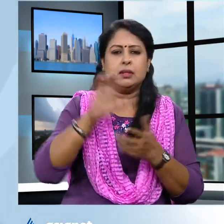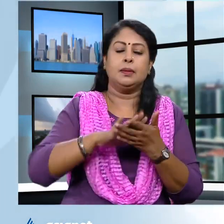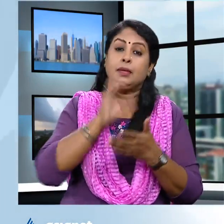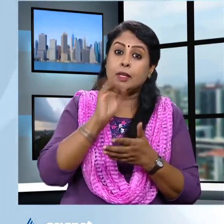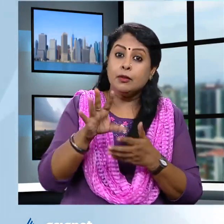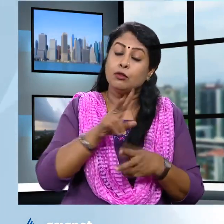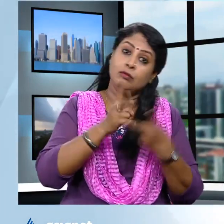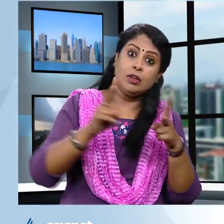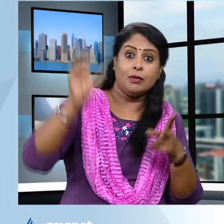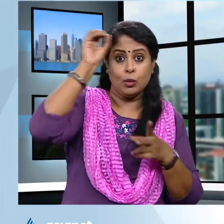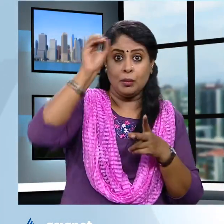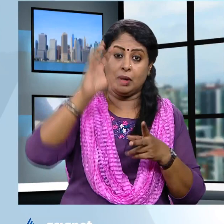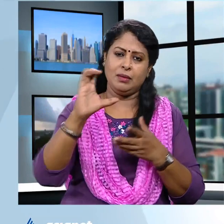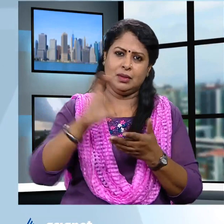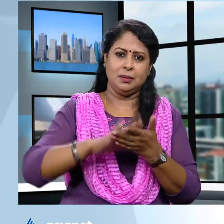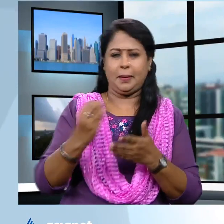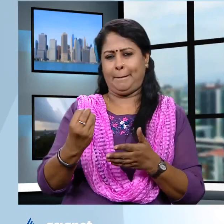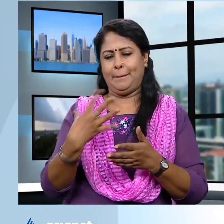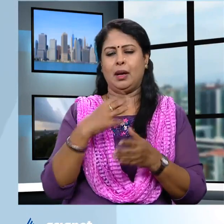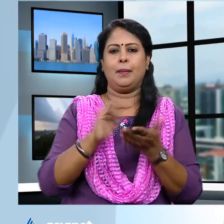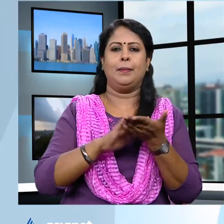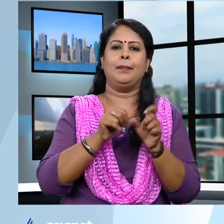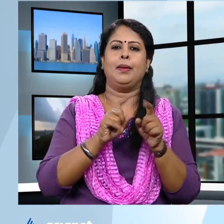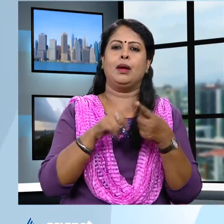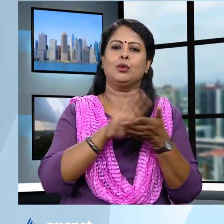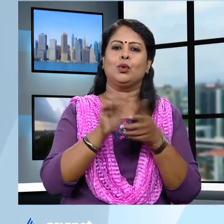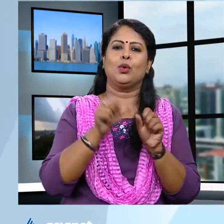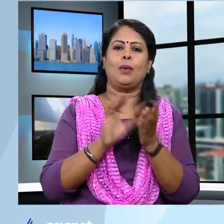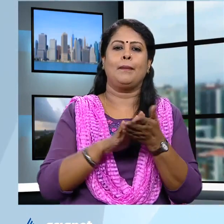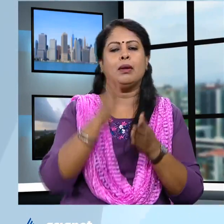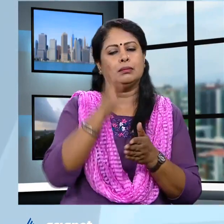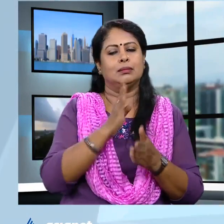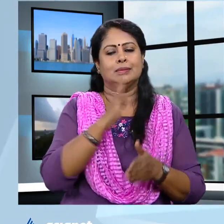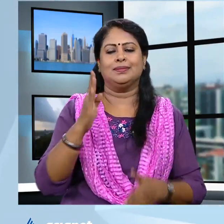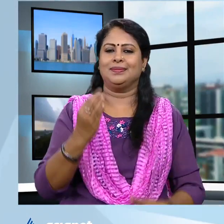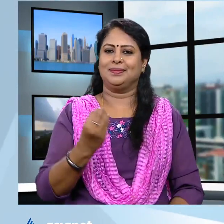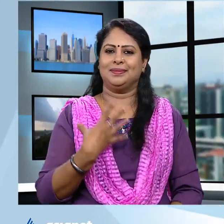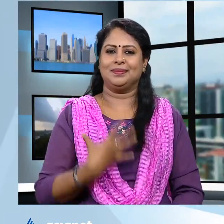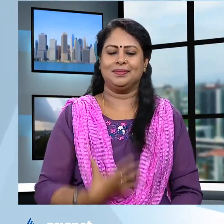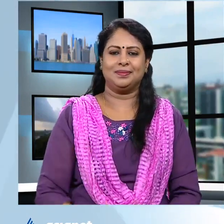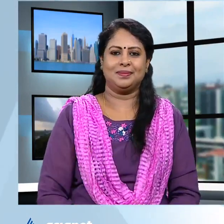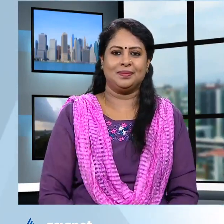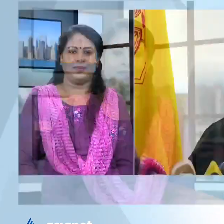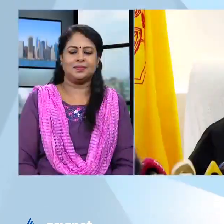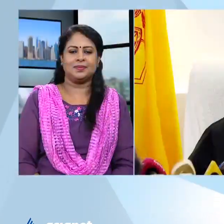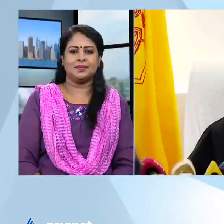ഉണ്ടെങ്കിൽ മുഖ്യമന്ത്രിക്ക് പറയാമെന്നും ബസേലിയോസ് മാർത്തോമ മാത്യുസ് ത്രിതീയൻ വ്യക്തമാക്കി.